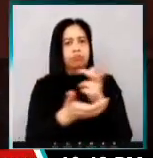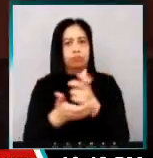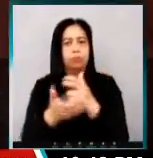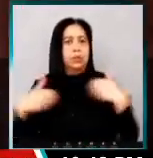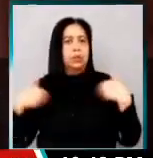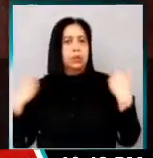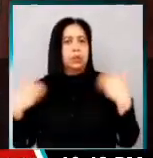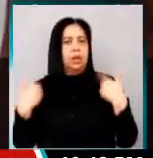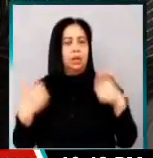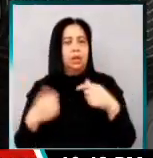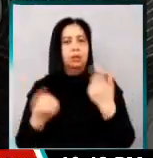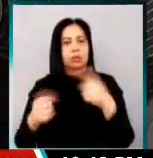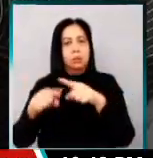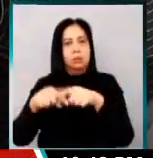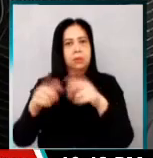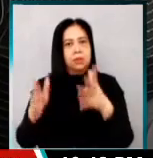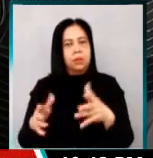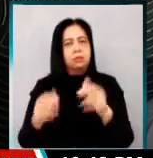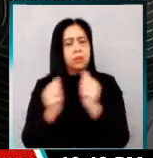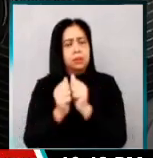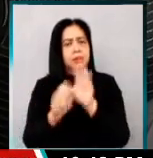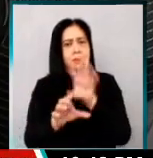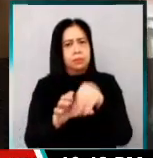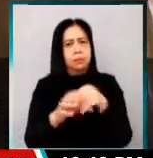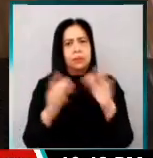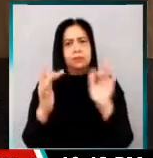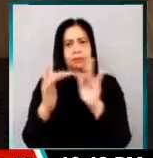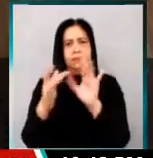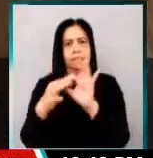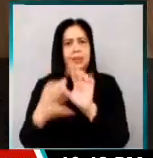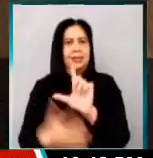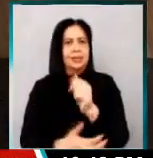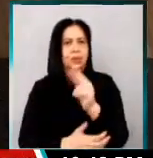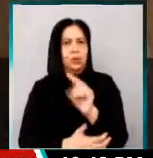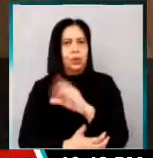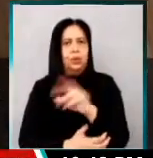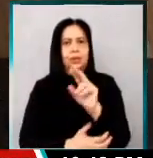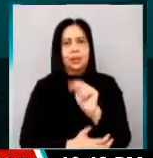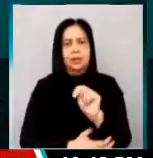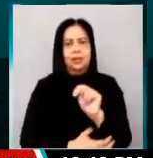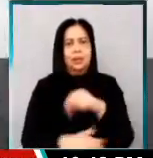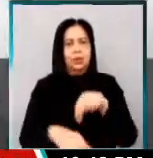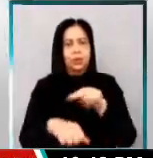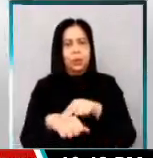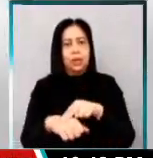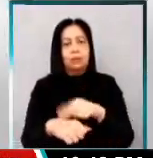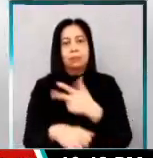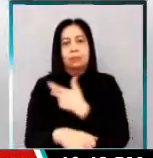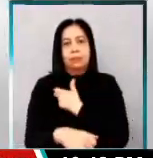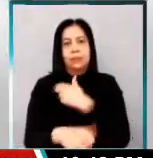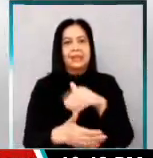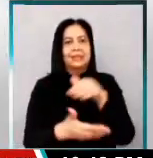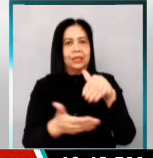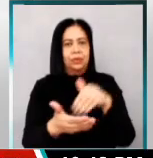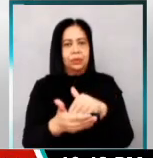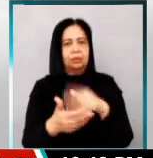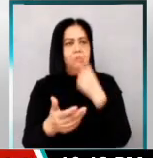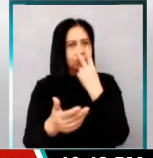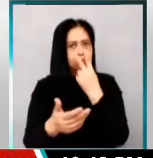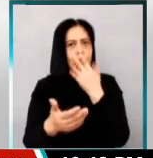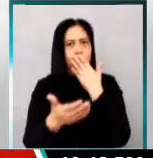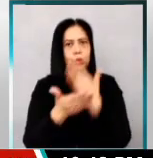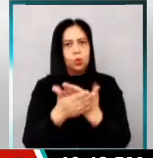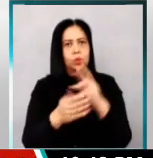dependent, pero kailangan din nilang makipag-ugnayan sa mga LGU at sa National Vaccines Operations Center. Nakita namin maganda naman po ang naging result ng ating